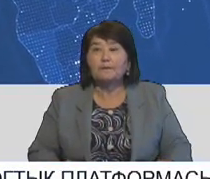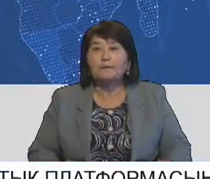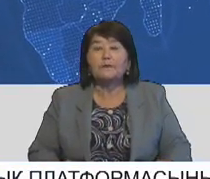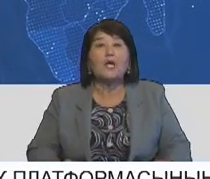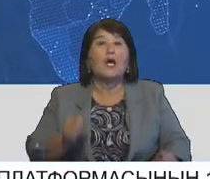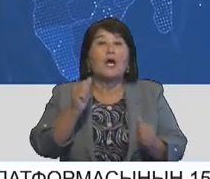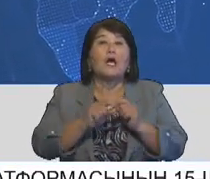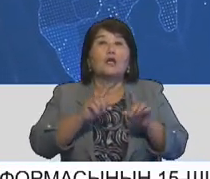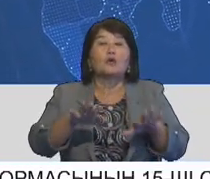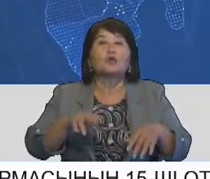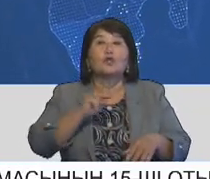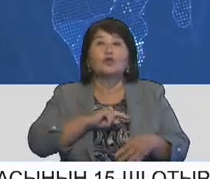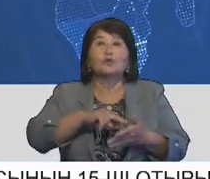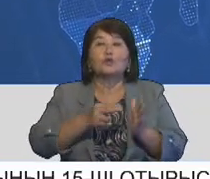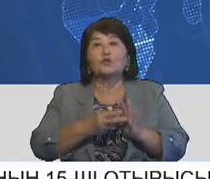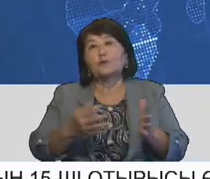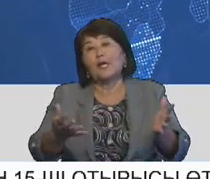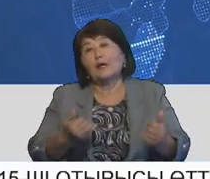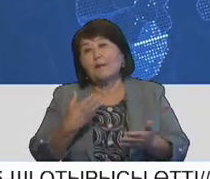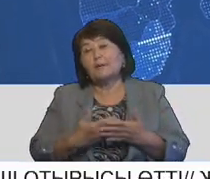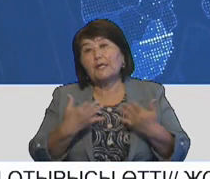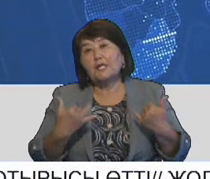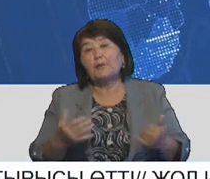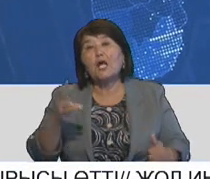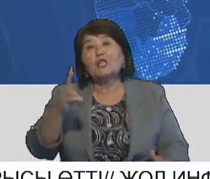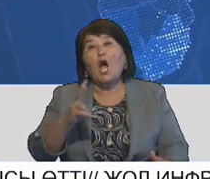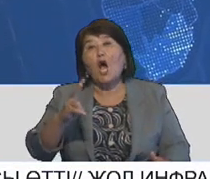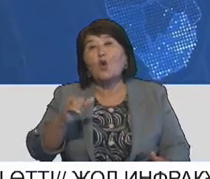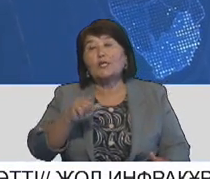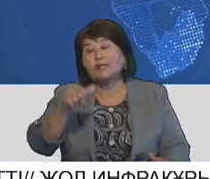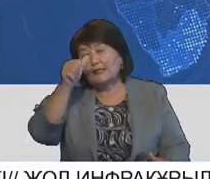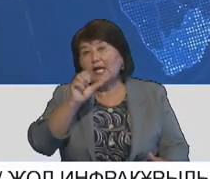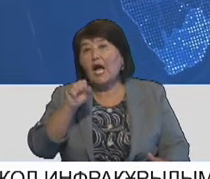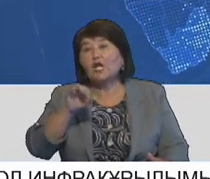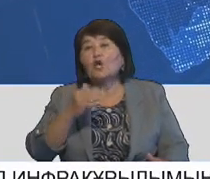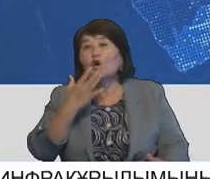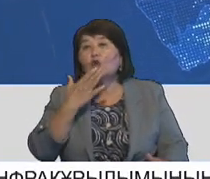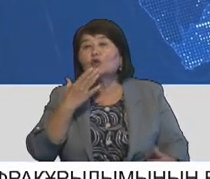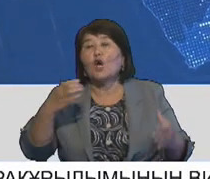Әр отырыстан кейін жұмыс жоспары қабылданады. Мәселен, биылғы наурыз айында Атырауда өткен ұлттық құрылтай